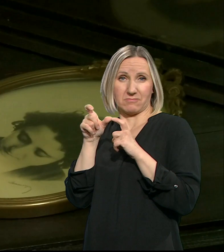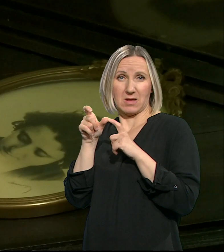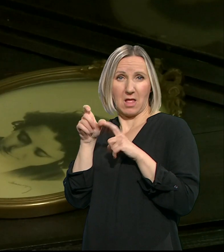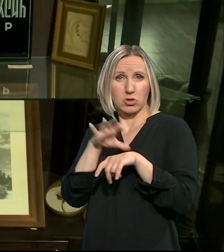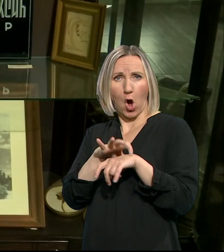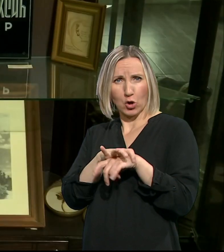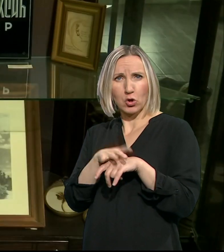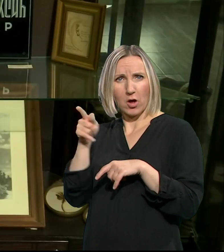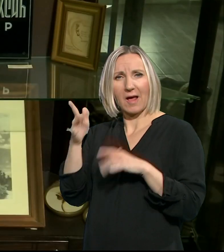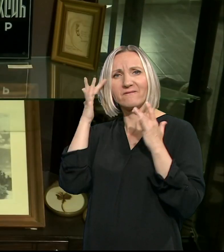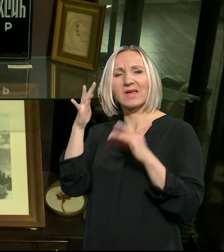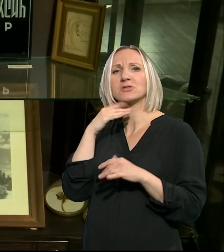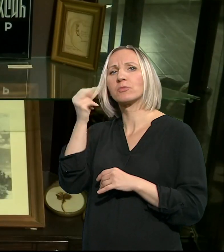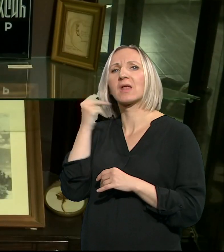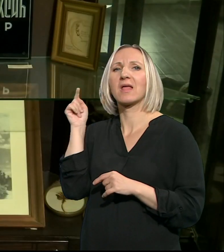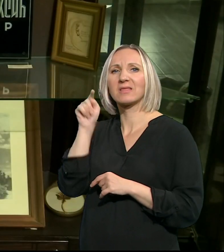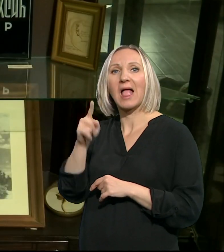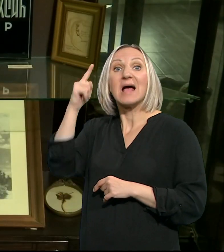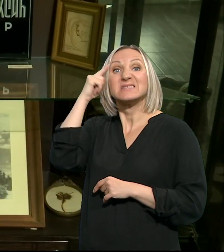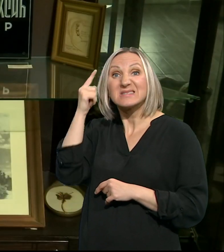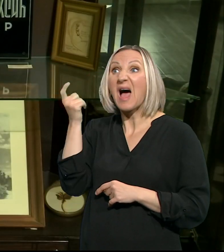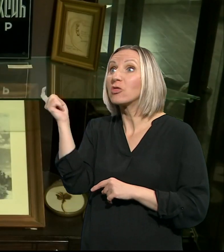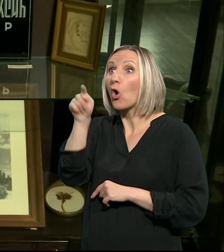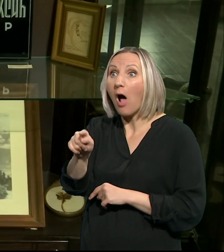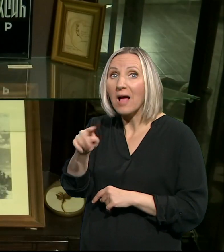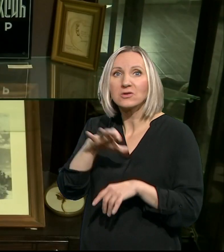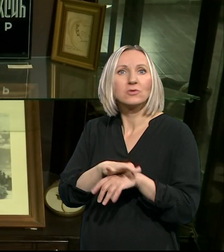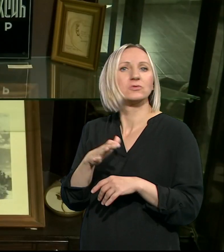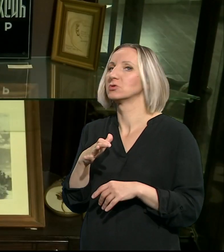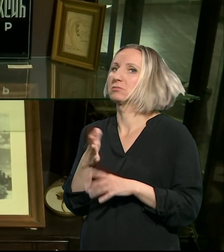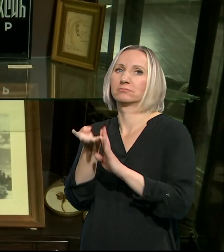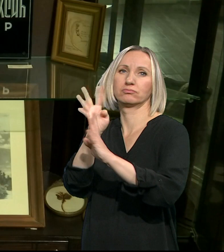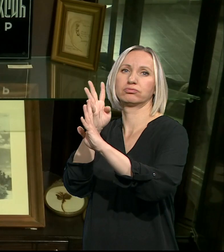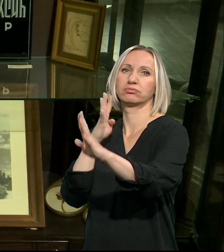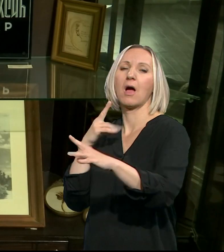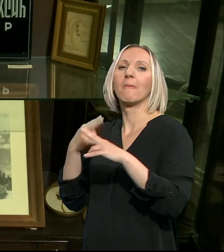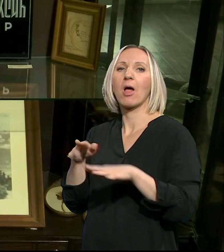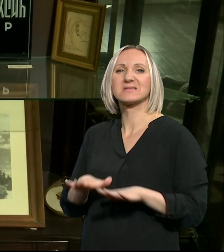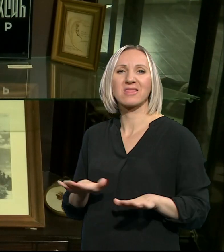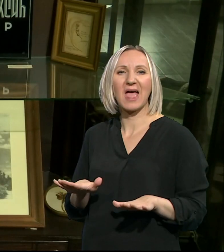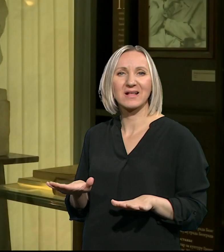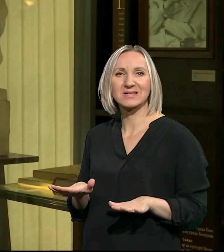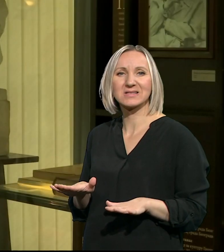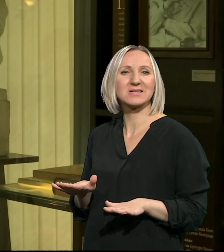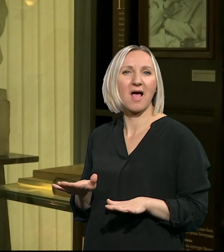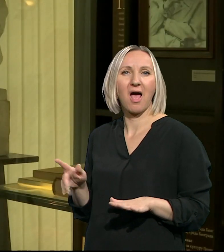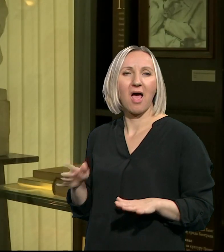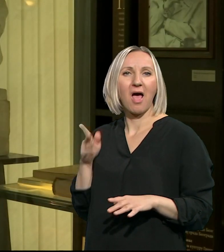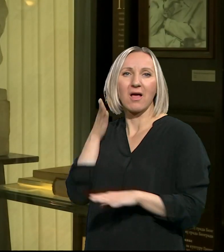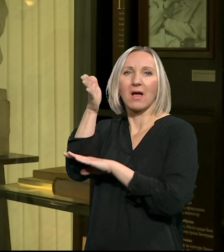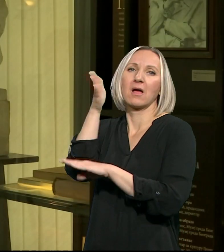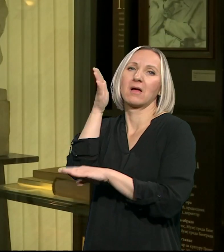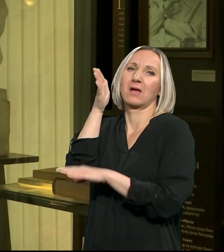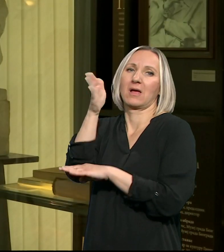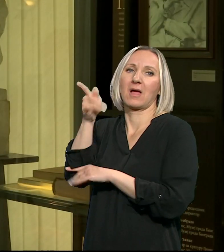je ona tu, vijugala je cela kolona taljiga zaprežnih kola sa bolesnom decom kao vrhu brda gde je bio